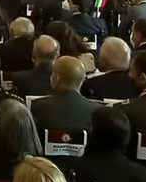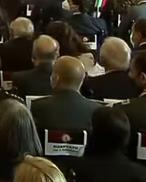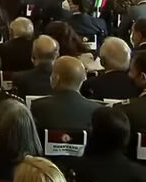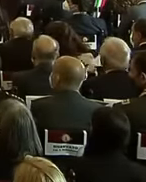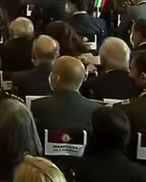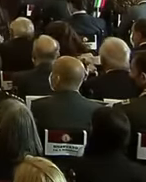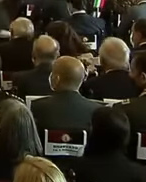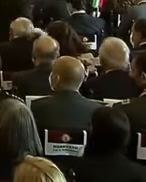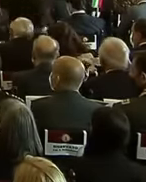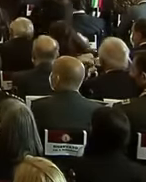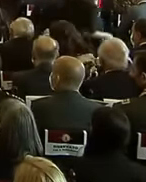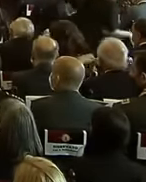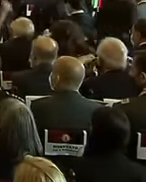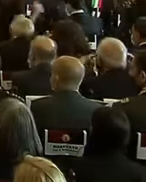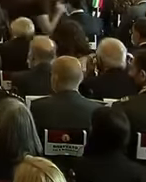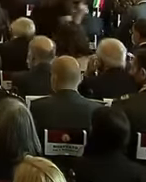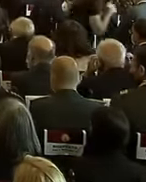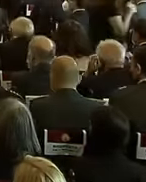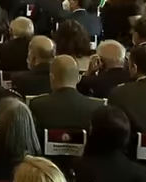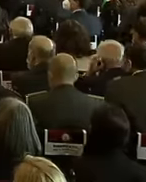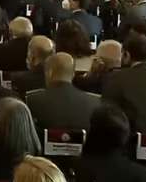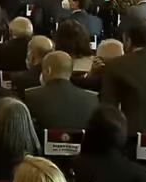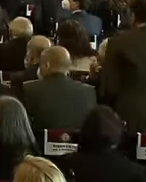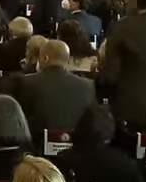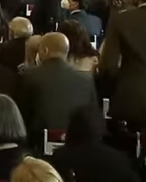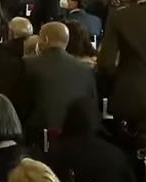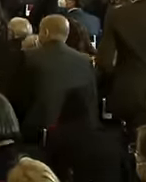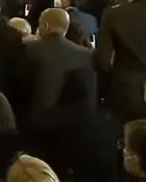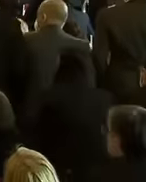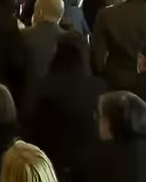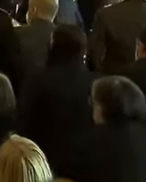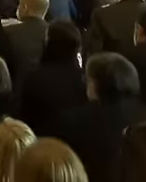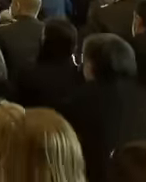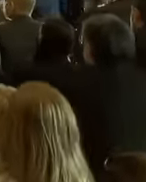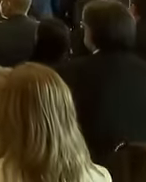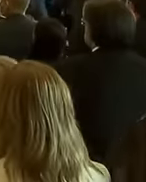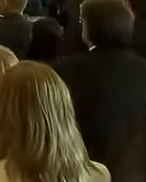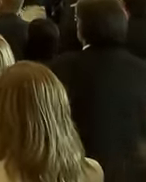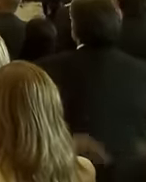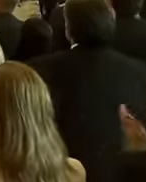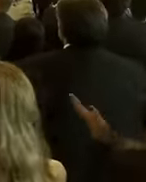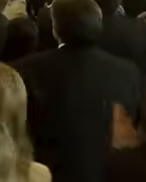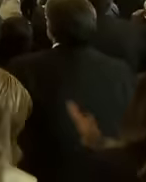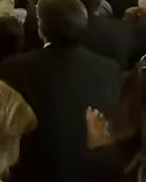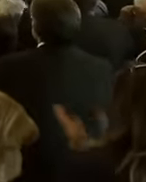po all'ingresso il Presidente della Repubblica